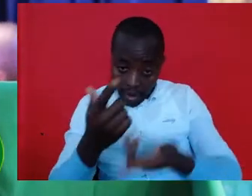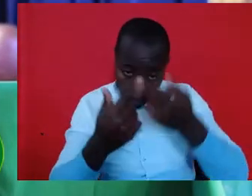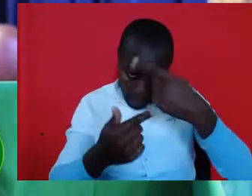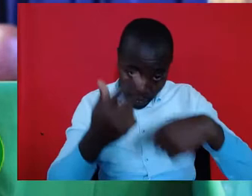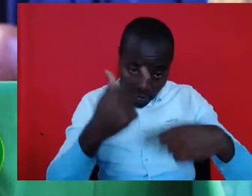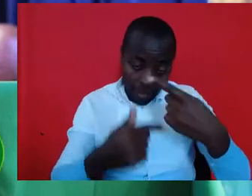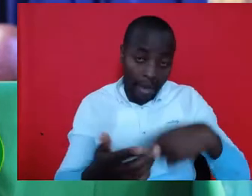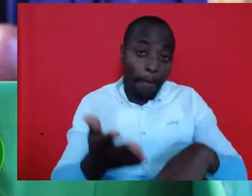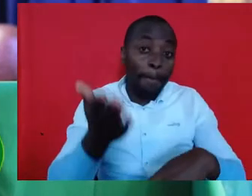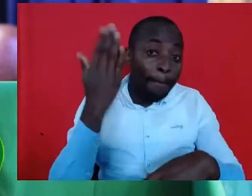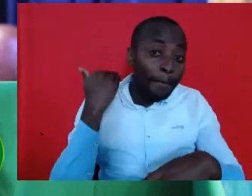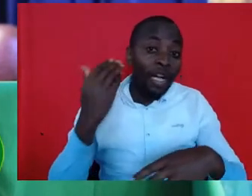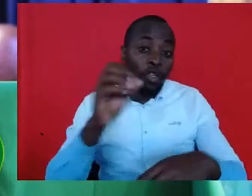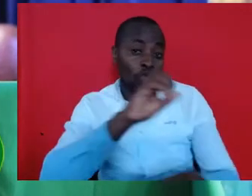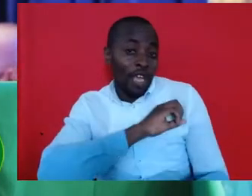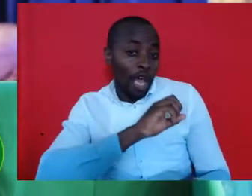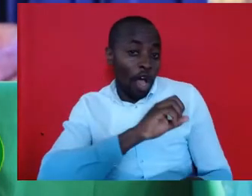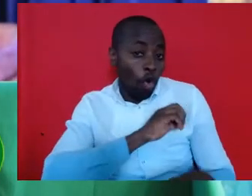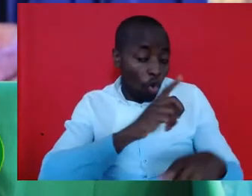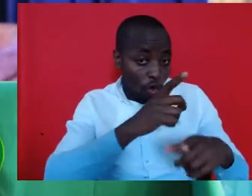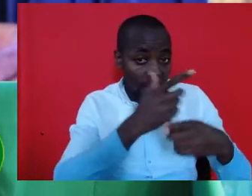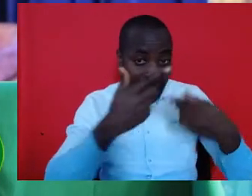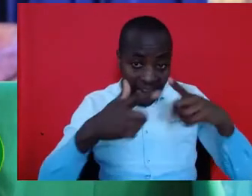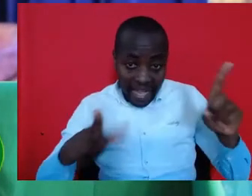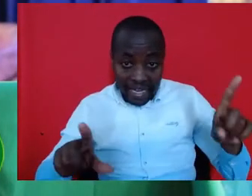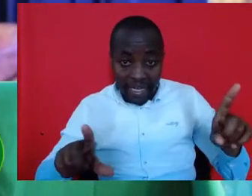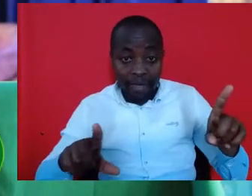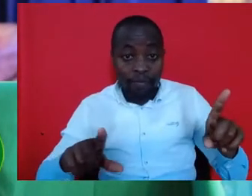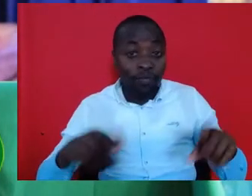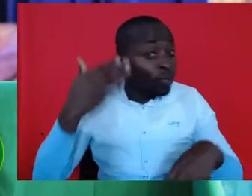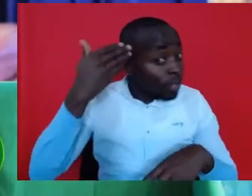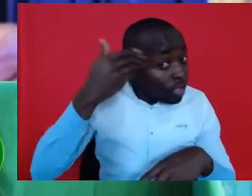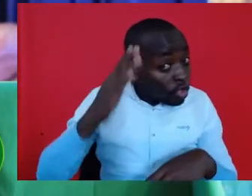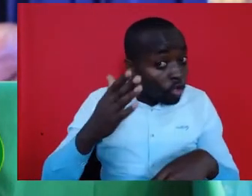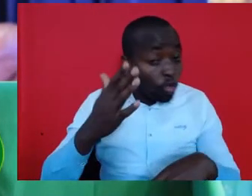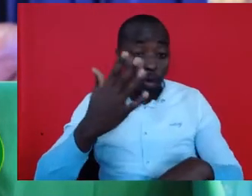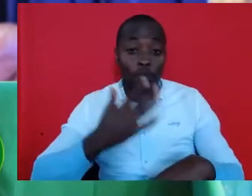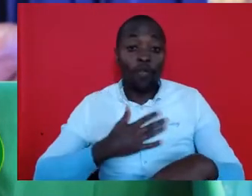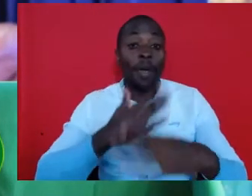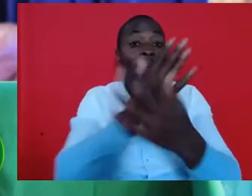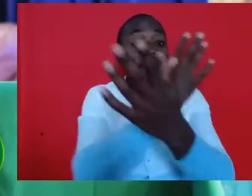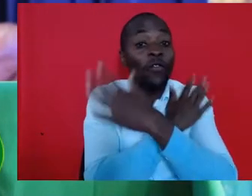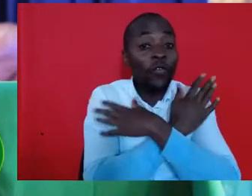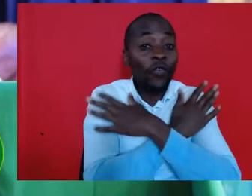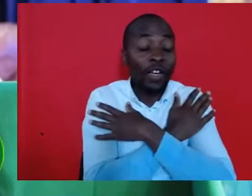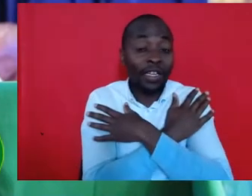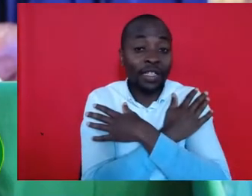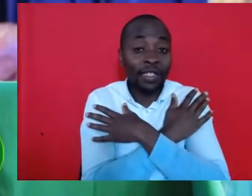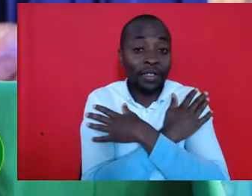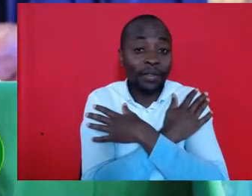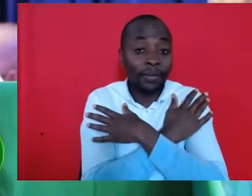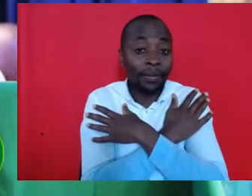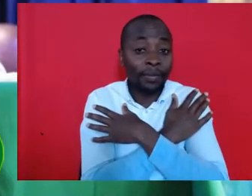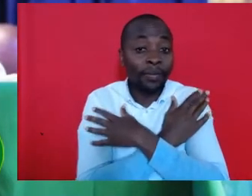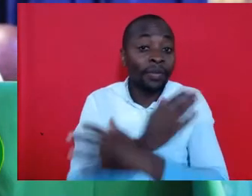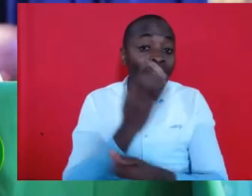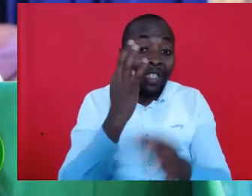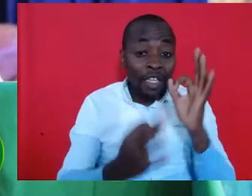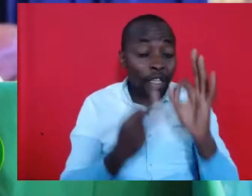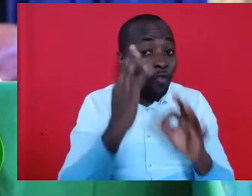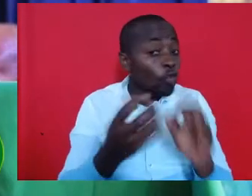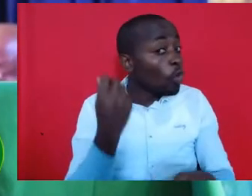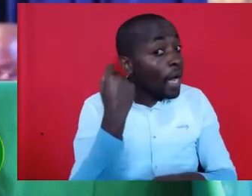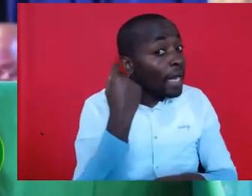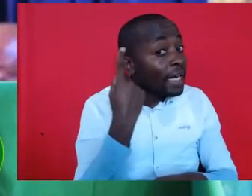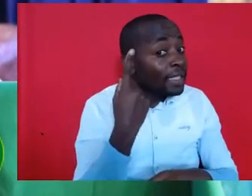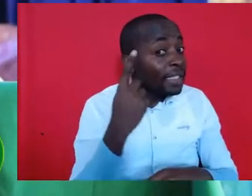akawarudisha katika nchi yao. Sijui kama mwenzangu na mpendwa ndugu yangu na dadangu, kama waelewa sababu ya